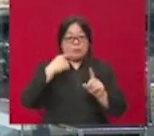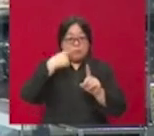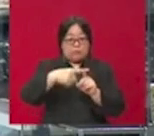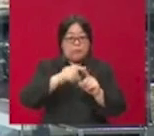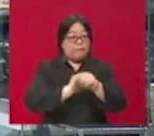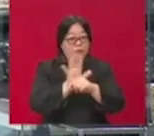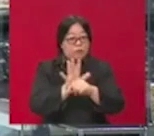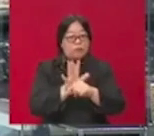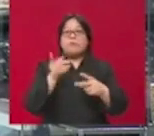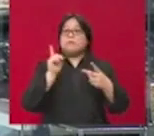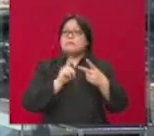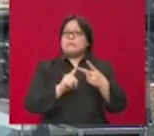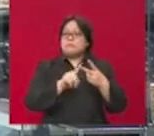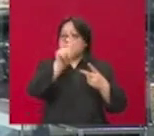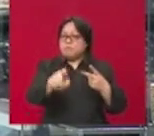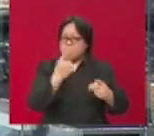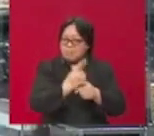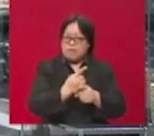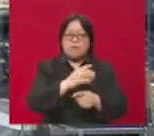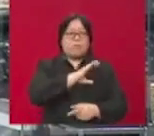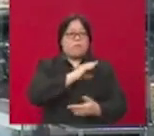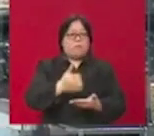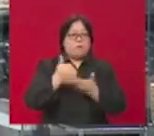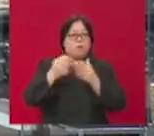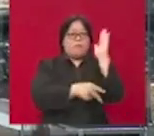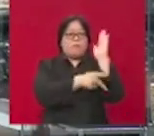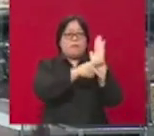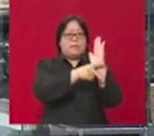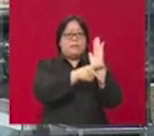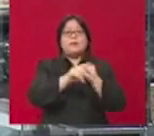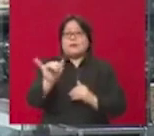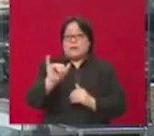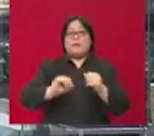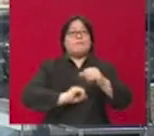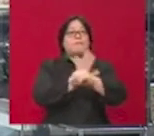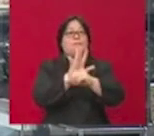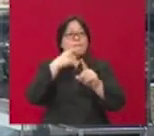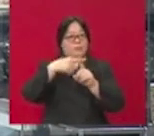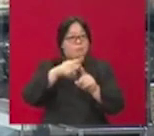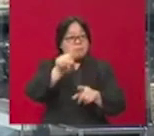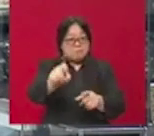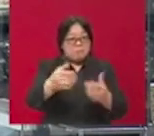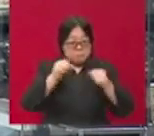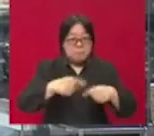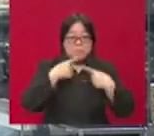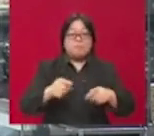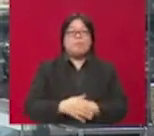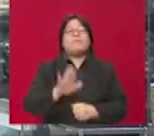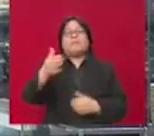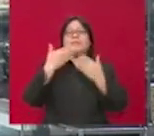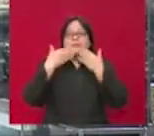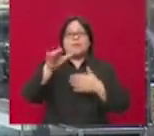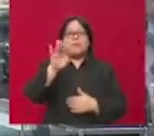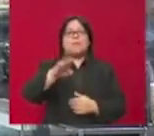positif, dan apakah benar polis bantuan Parlimen juga merupakan positif? Saya minta penjelasan. Terima kasih,